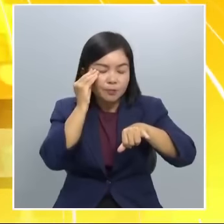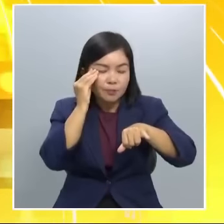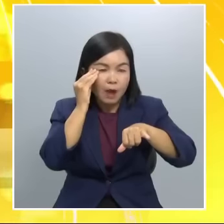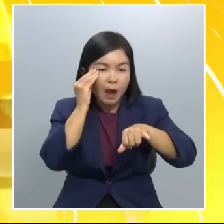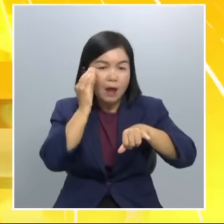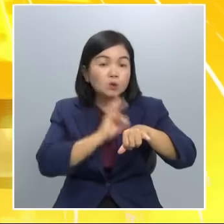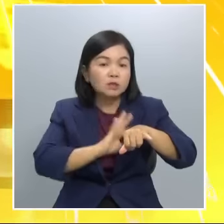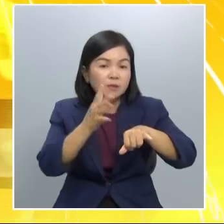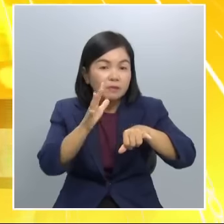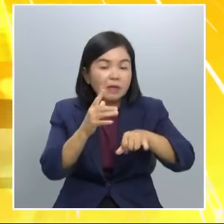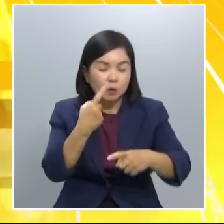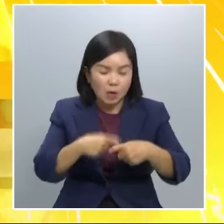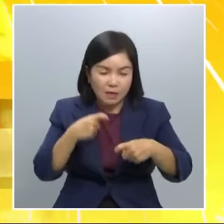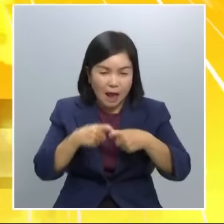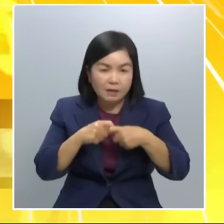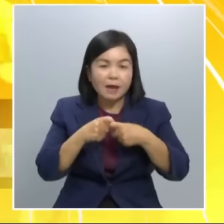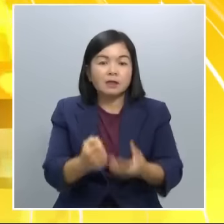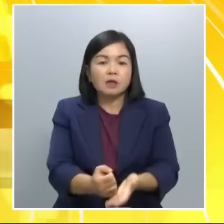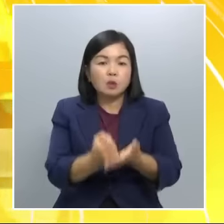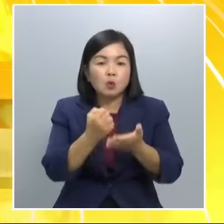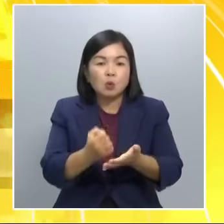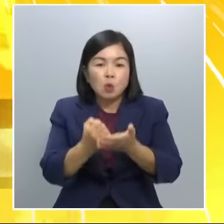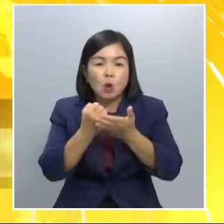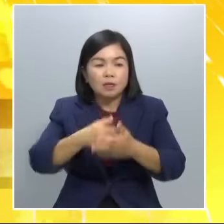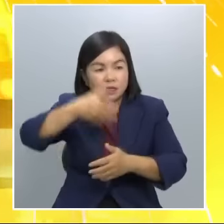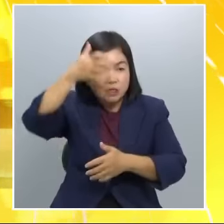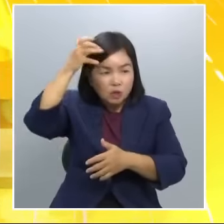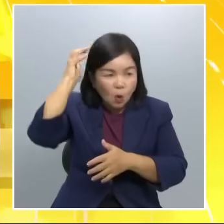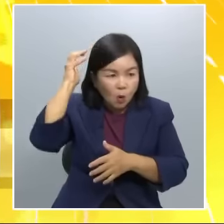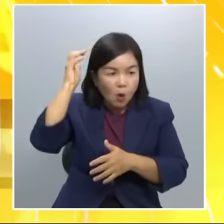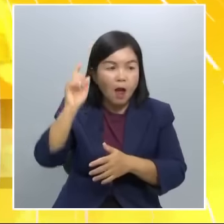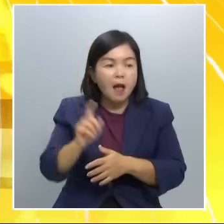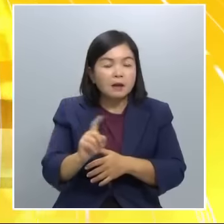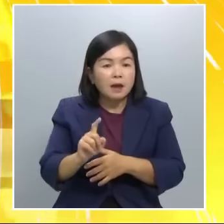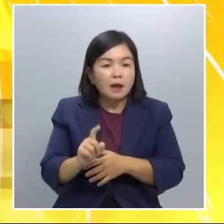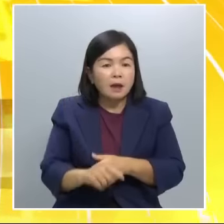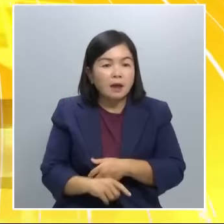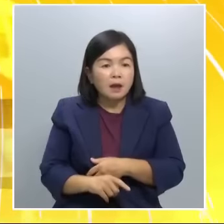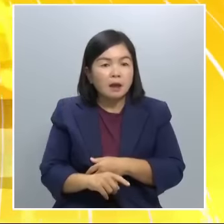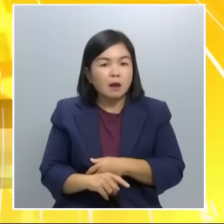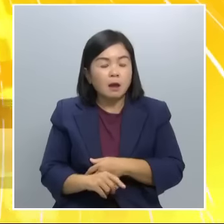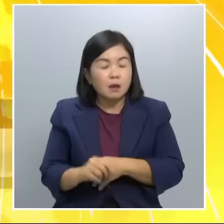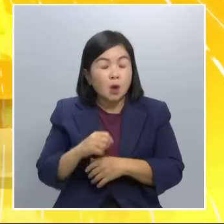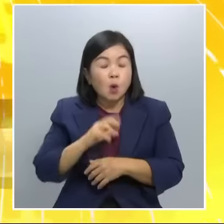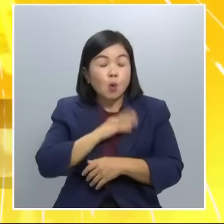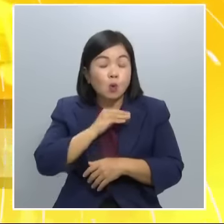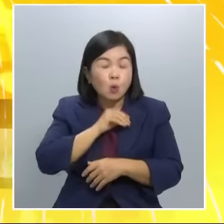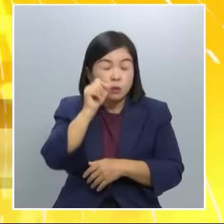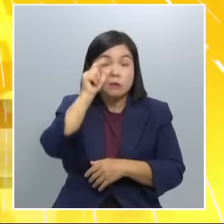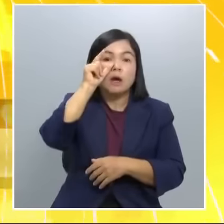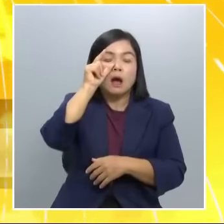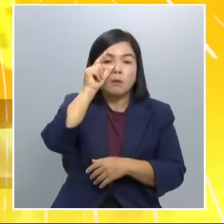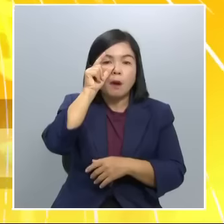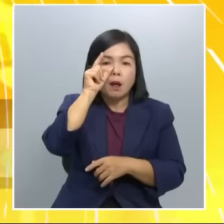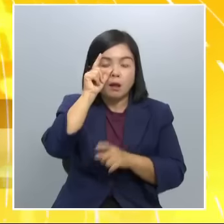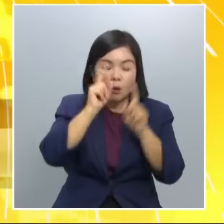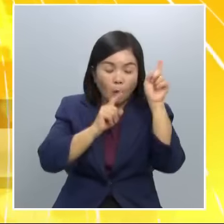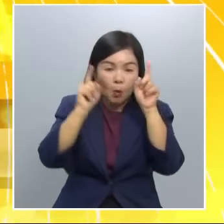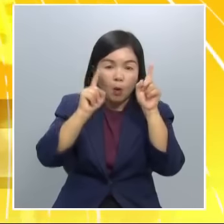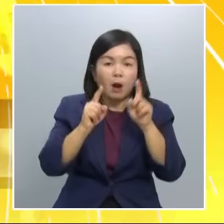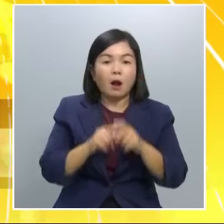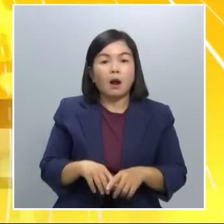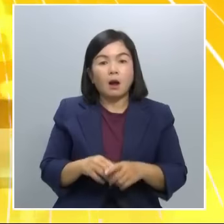ากนะขึ้นเรือแล้วนั่งประกบไปมีความหวาดระแวงนิดหน่อยว่ามันจะฟื้นขึ้นมาตอนไหนสองตัว